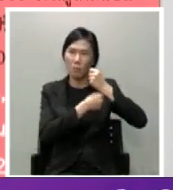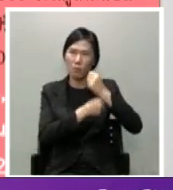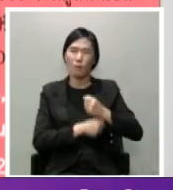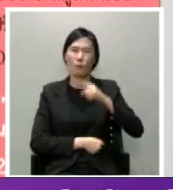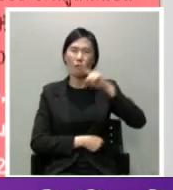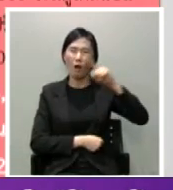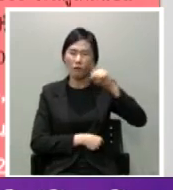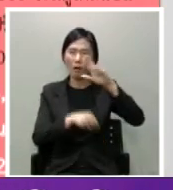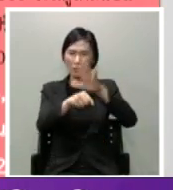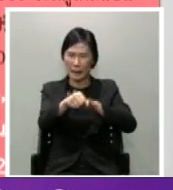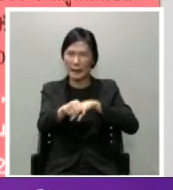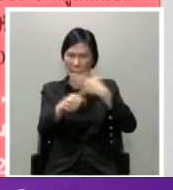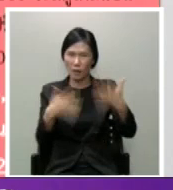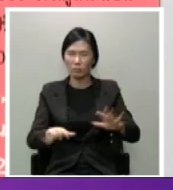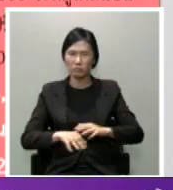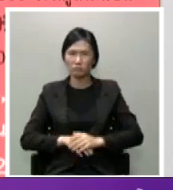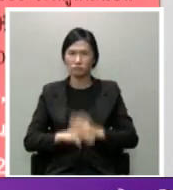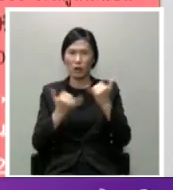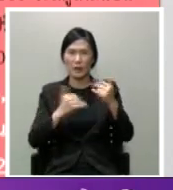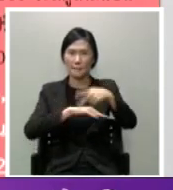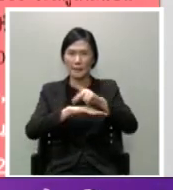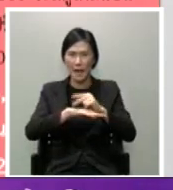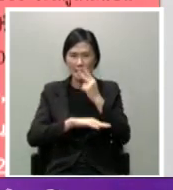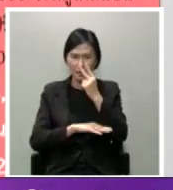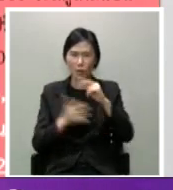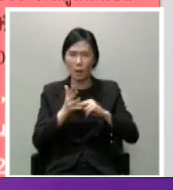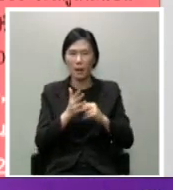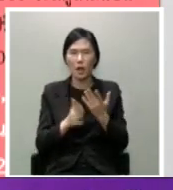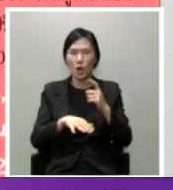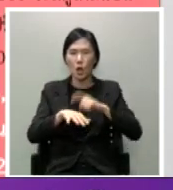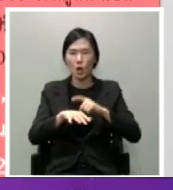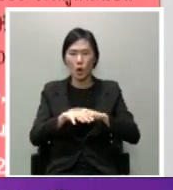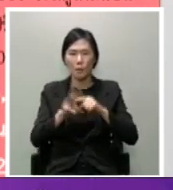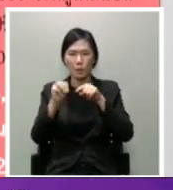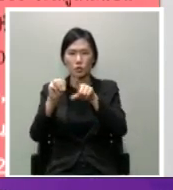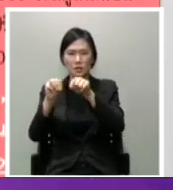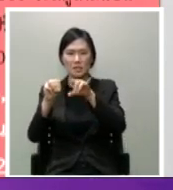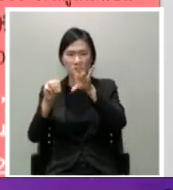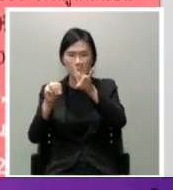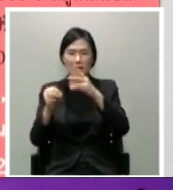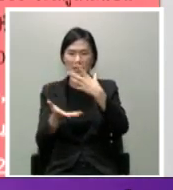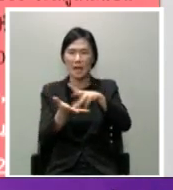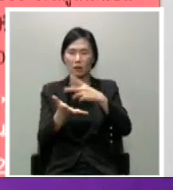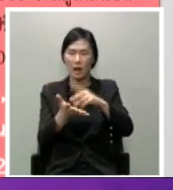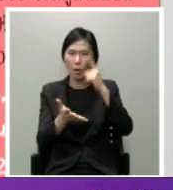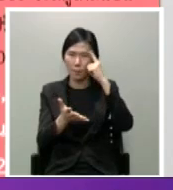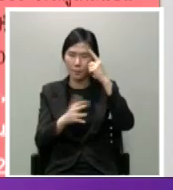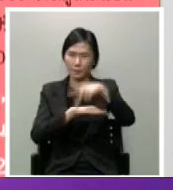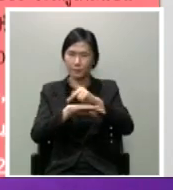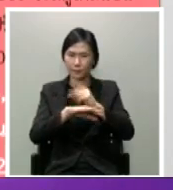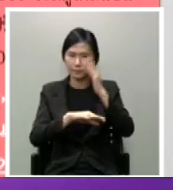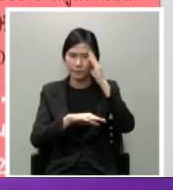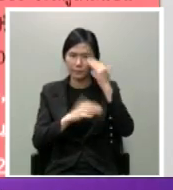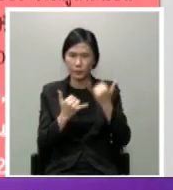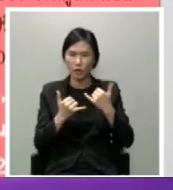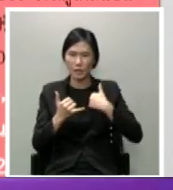านท่านประธานครับขออภัยต้องใช้เวลานิดนึงเรียนมาตรา27กับท่านประธาน อันนี้เป็นเวลา